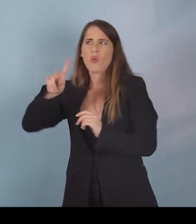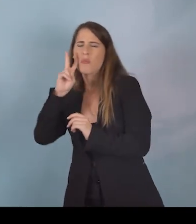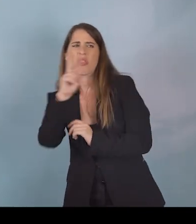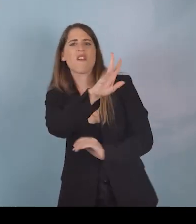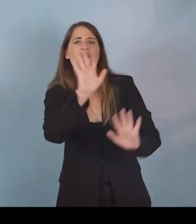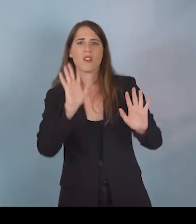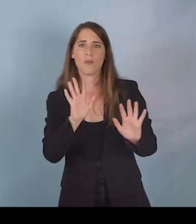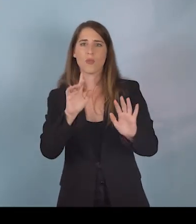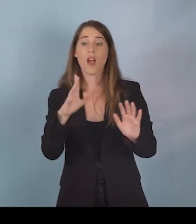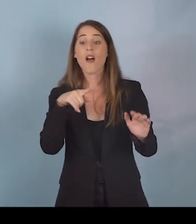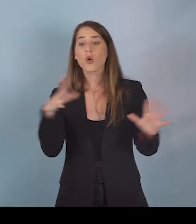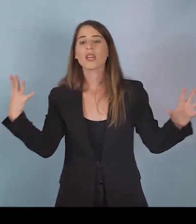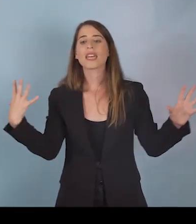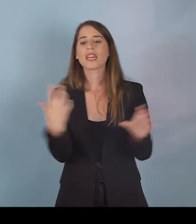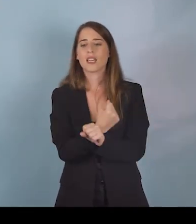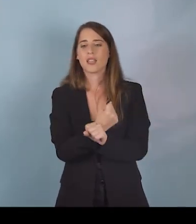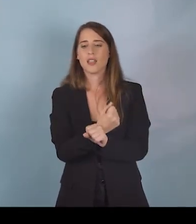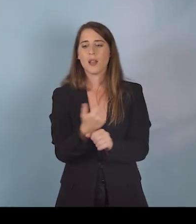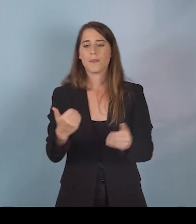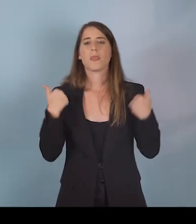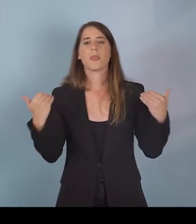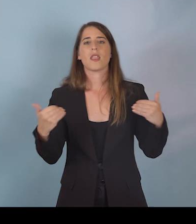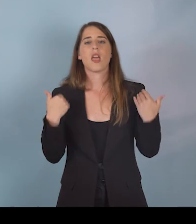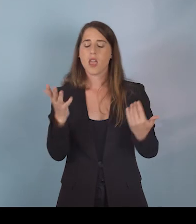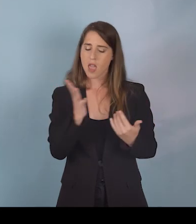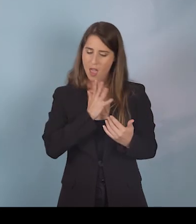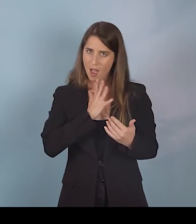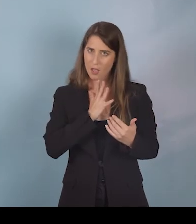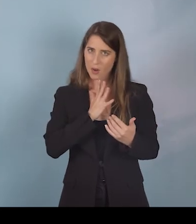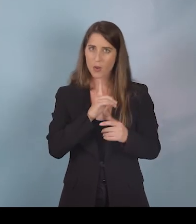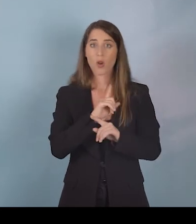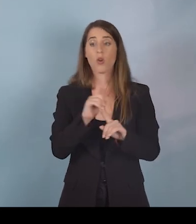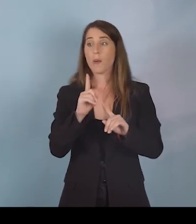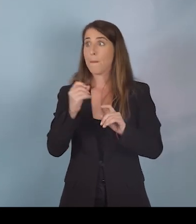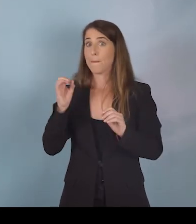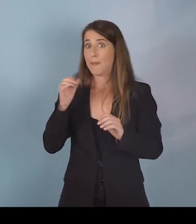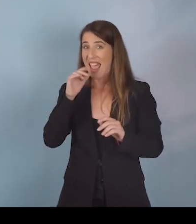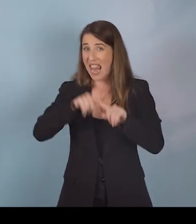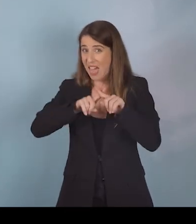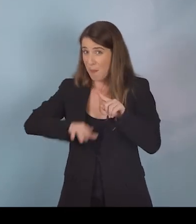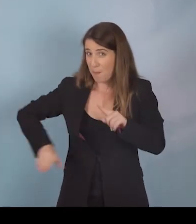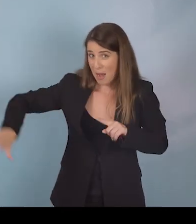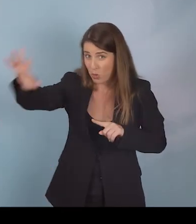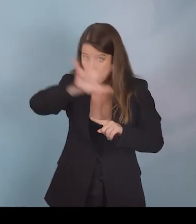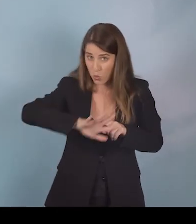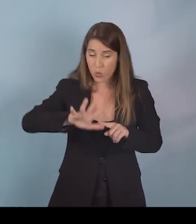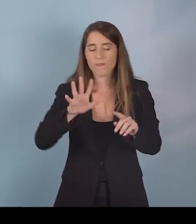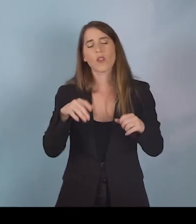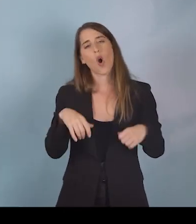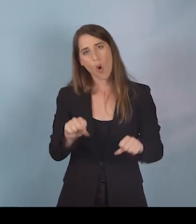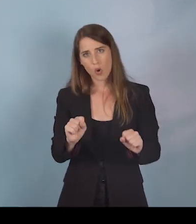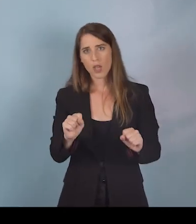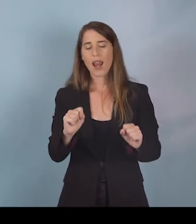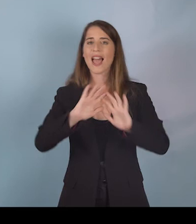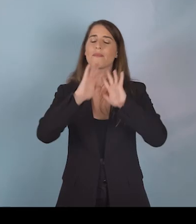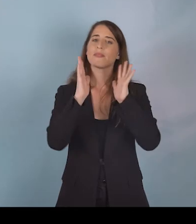γιατί δεν τα βλέπουμε όλοι έτσι. Αυτό λοιπόν νομίζω ότι είναι μια πολύ μεγάλη νίκη. Γιατί οι νέοι άνθρωποι, αυτοί που έρχονται από